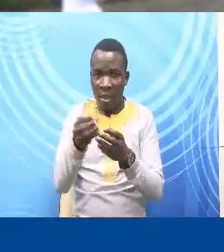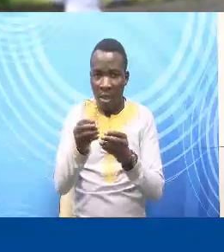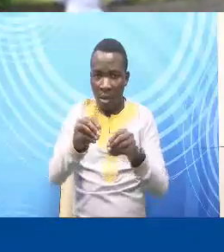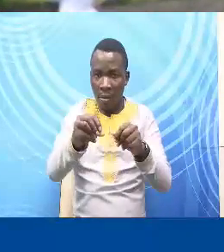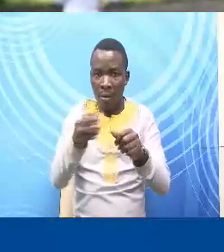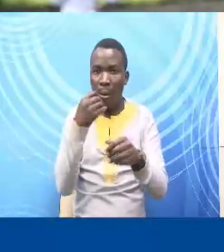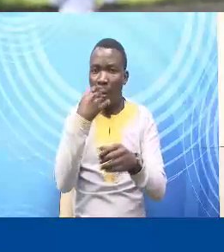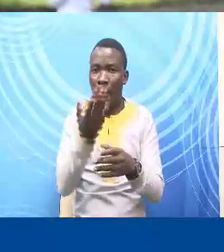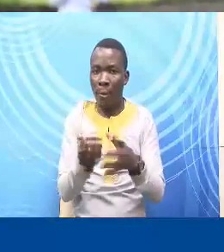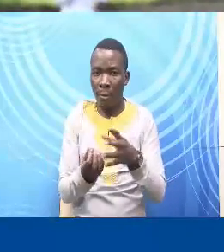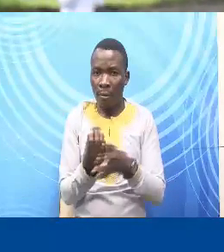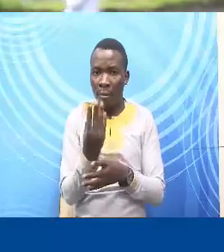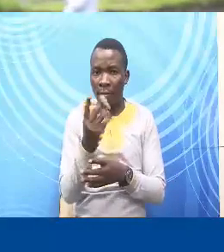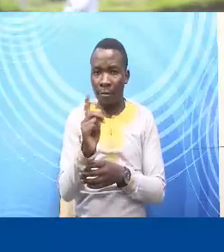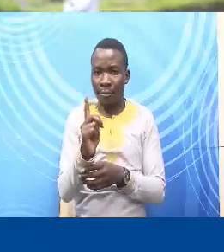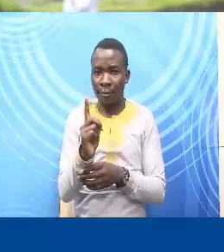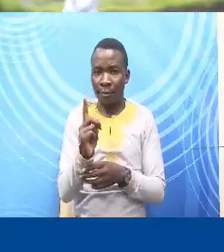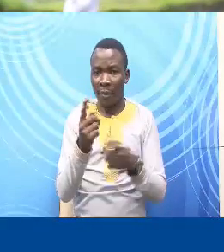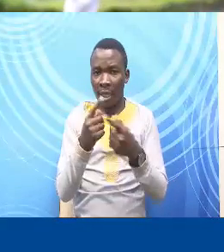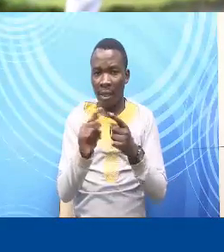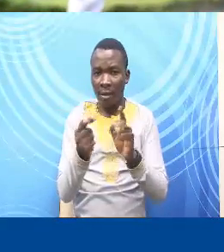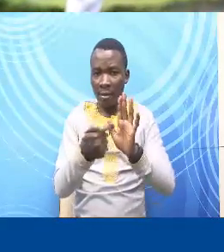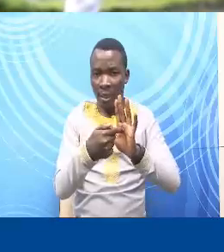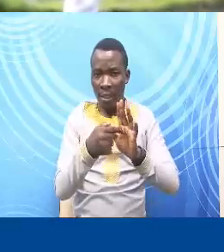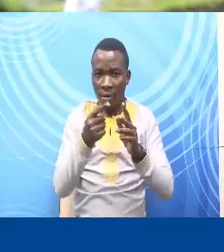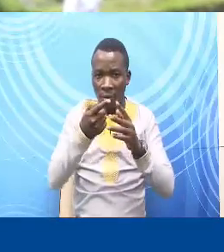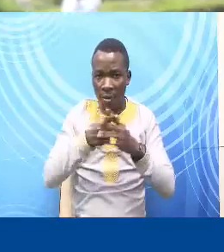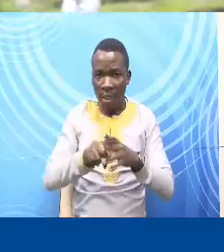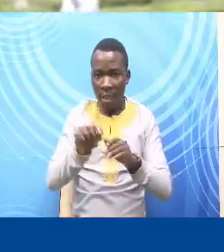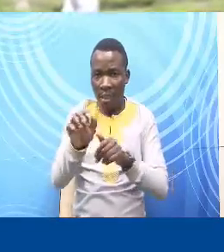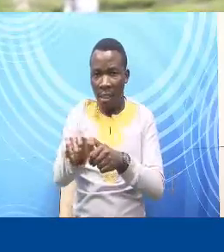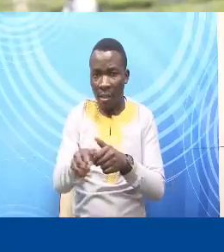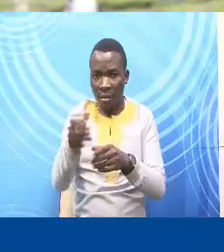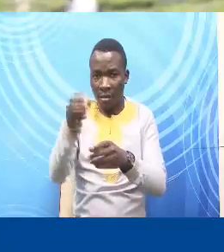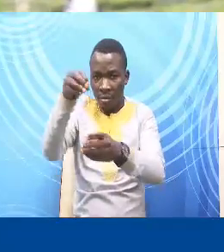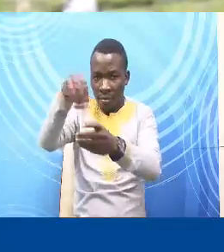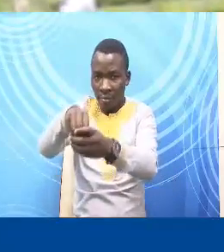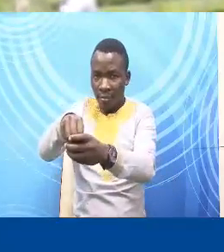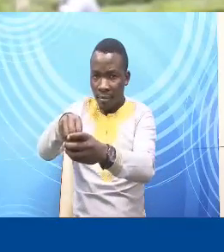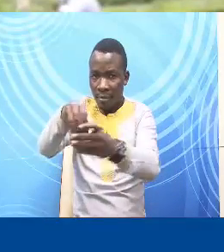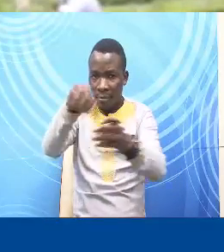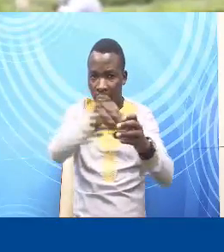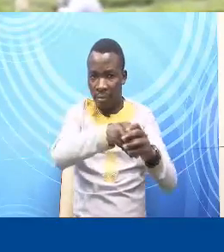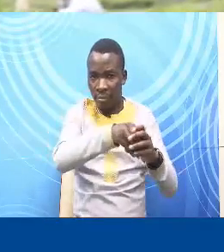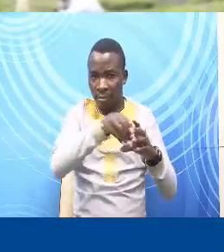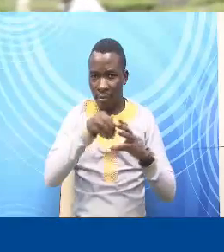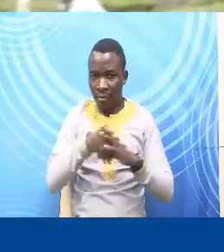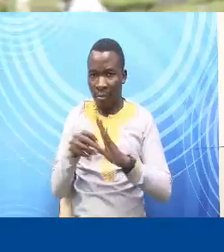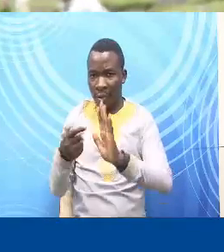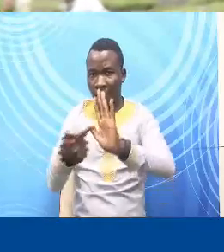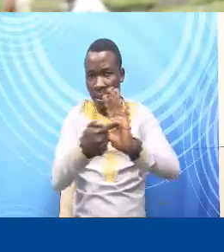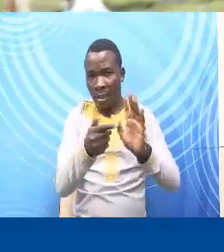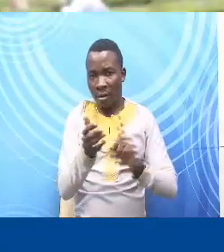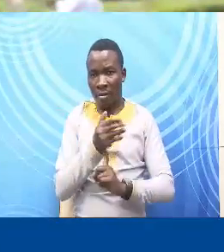cyakuraga, ariko bigaragare ko aho dutangiye guhingira dutera mu mwobo bigaragare ko ariho haboneka